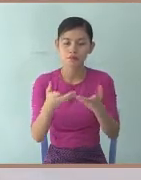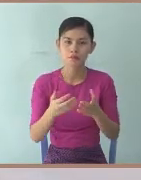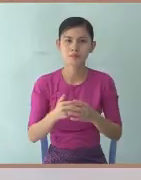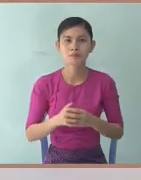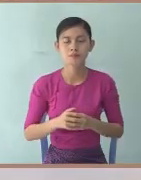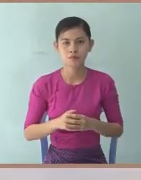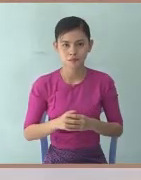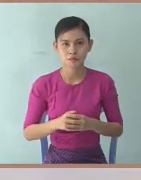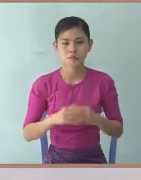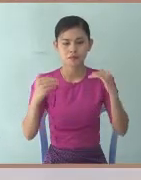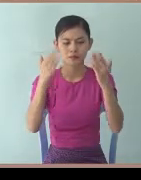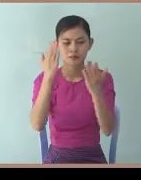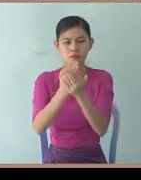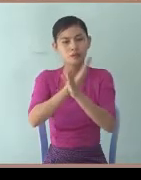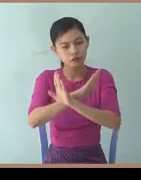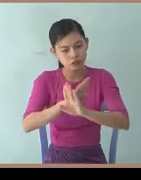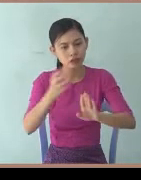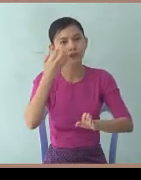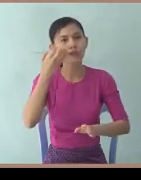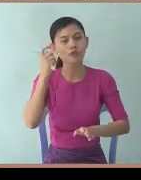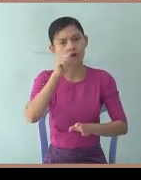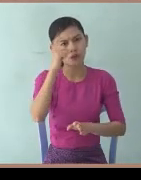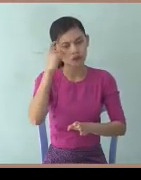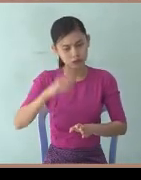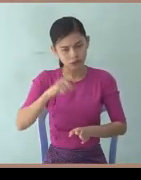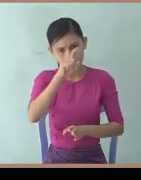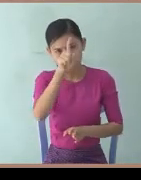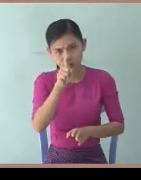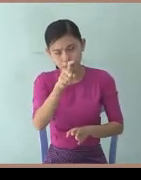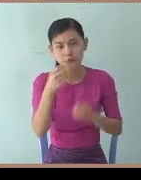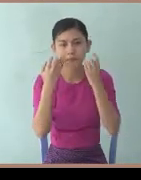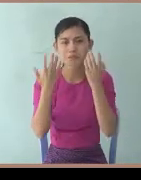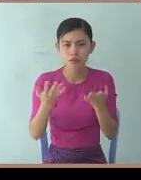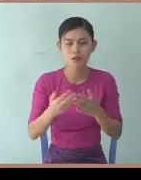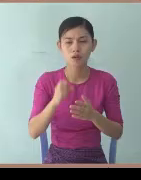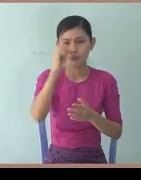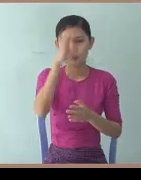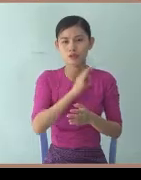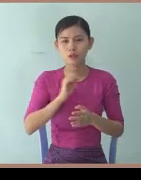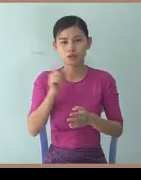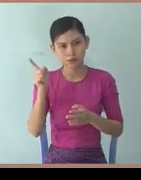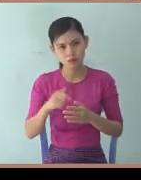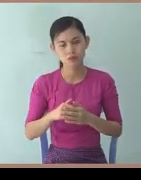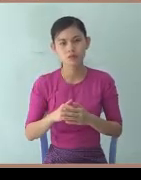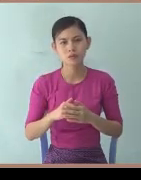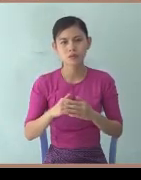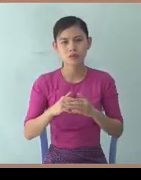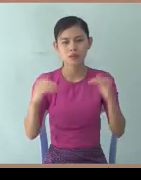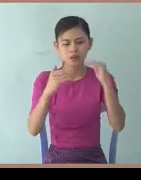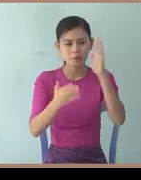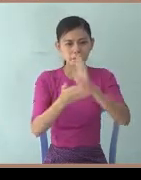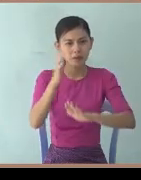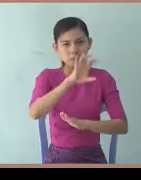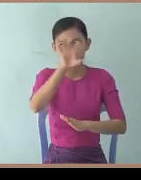ဓိကကျွန်တော်မေးမြန်းချင်တဲ့အကြောင်းရင်းကတော့ဒီငင်းချိုင်းရင်းနဲ့ဆိုင်တဲ့အကြောင်းရင်းတွေကိုမေးချင်ပါတယ်။ကျွန်တော်ဘာဖြစ်လို့လဲဆိုတော့ကျွန်တော်ကချင်ဒေသ